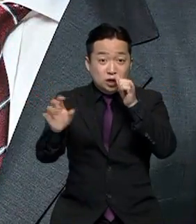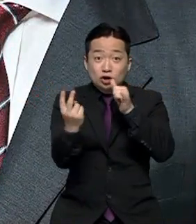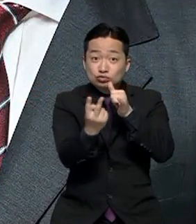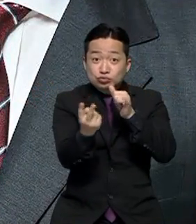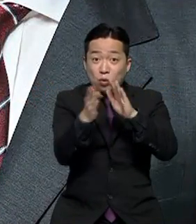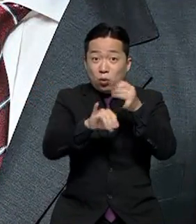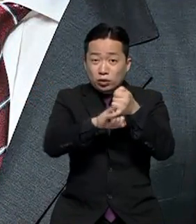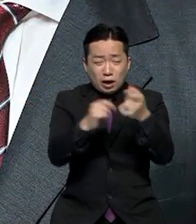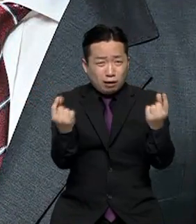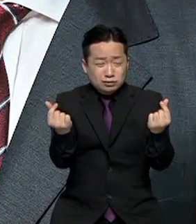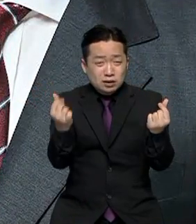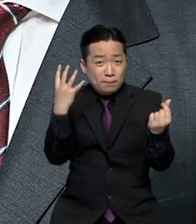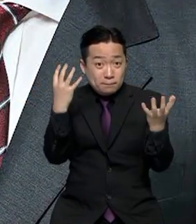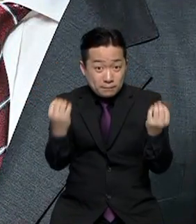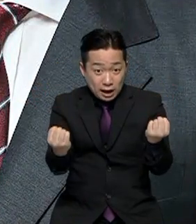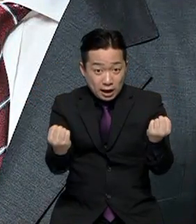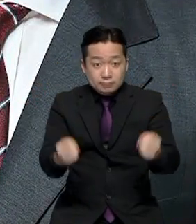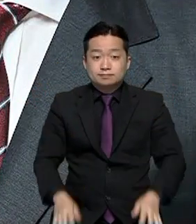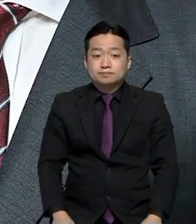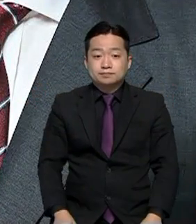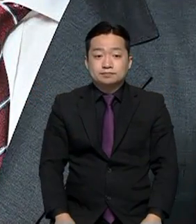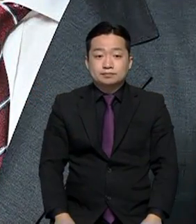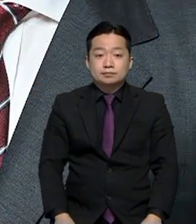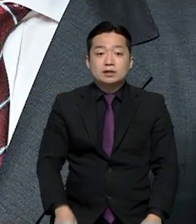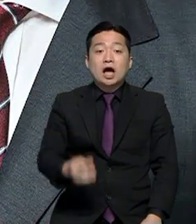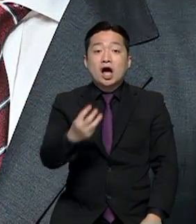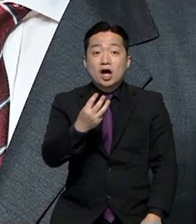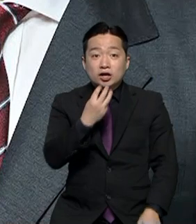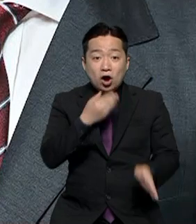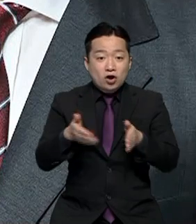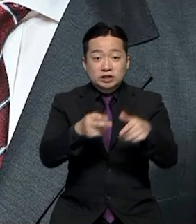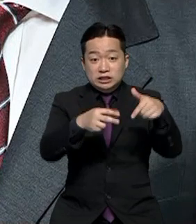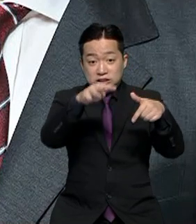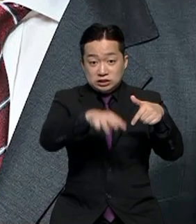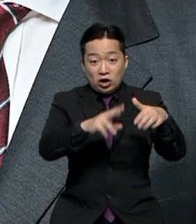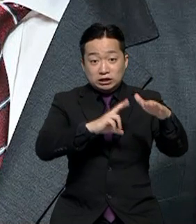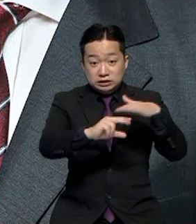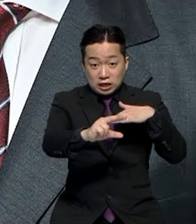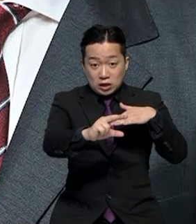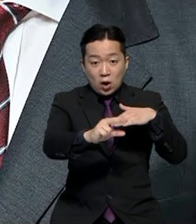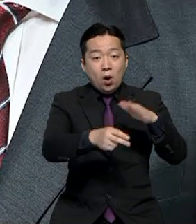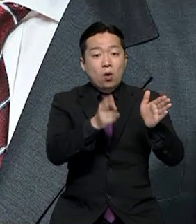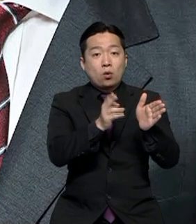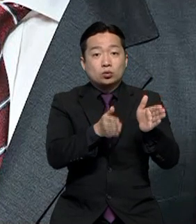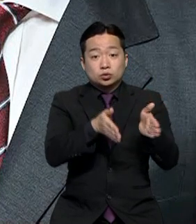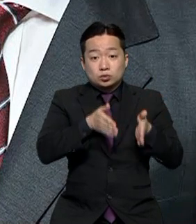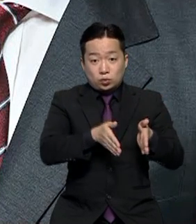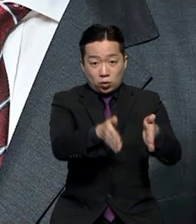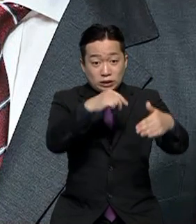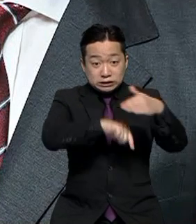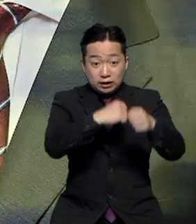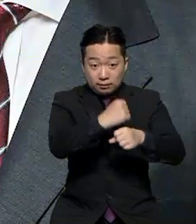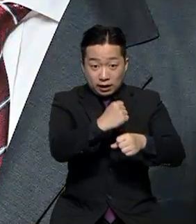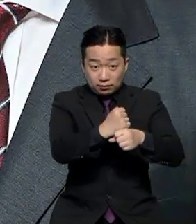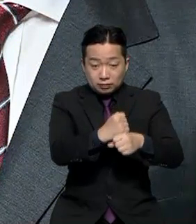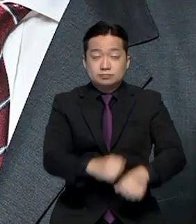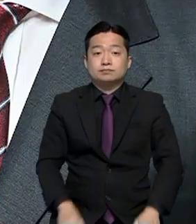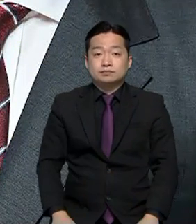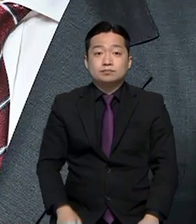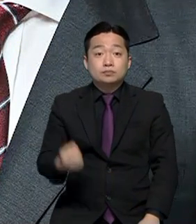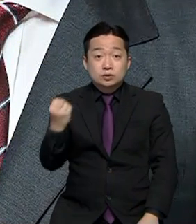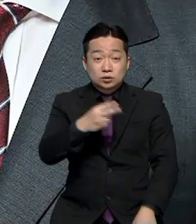후보의 공약을 살펴보니 경인선과 경인고속도로 지하화, 확률형 아이템 정보 공개 등 닮은 꼴